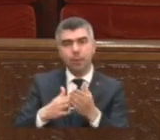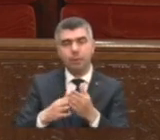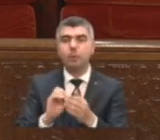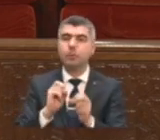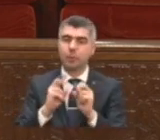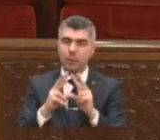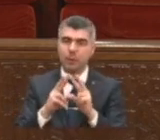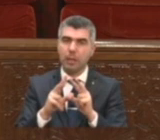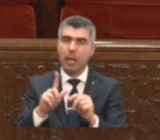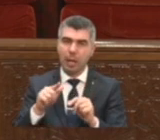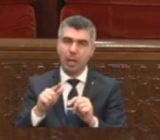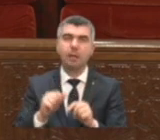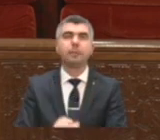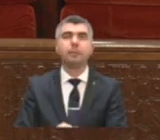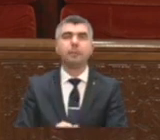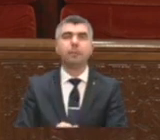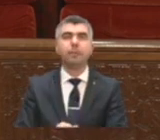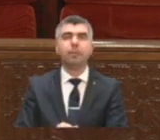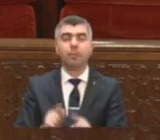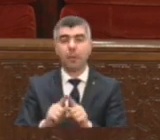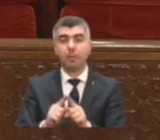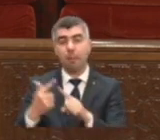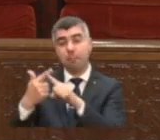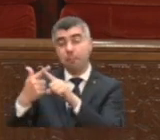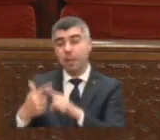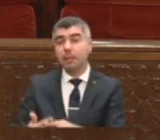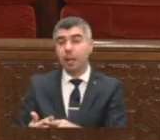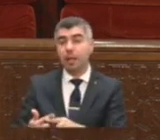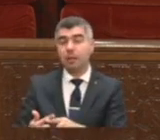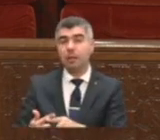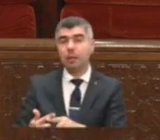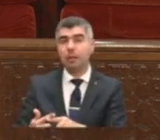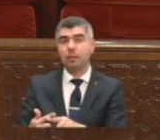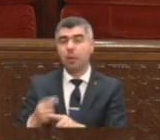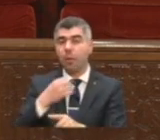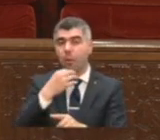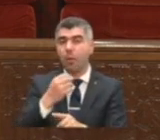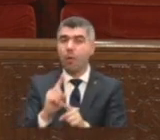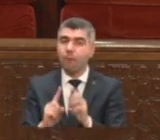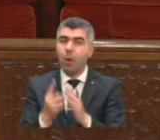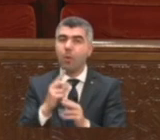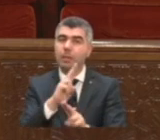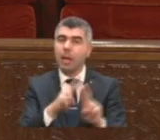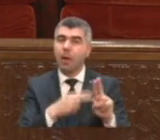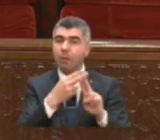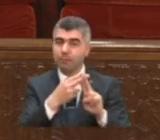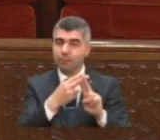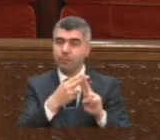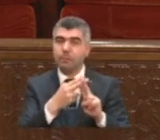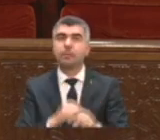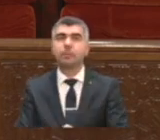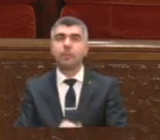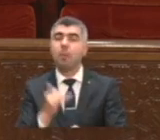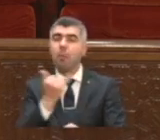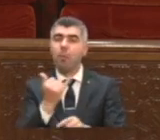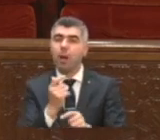بزاف الحوايج ما يداروا وحنا تنواكبهم، ولكن على المستوى المالي كيف ما قلت في التعقيب الأول، من الضروري القيام